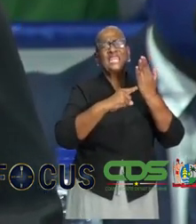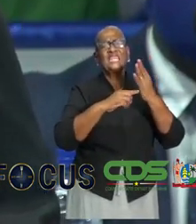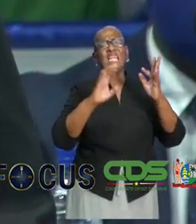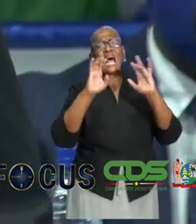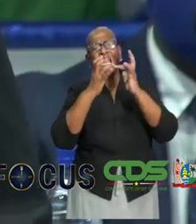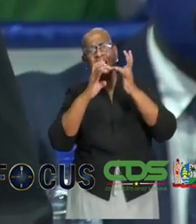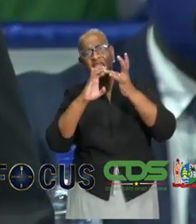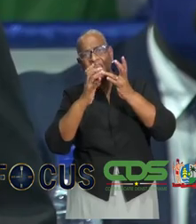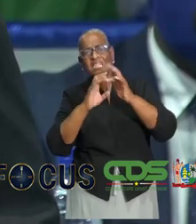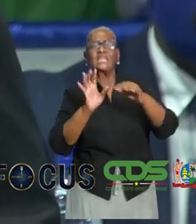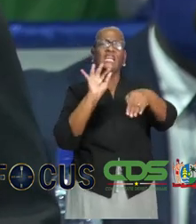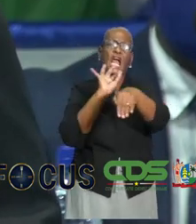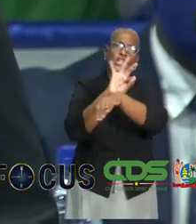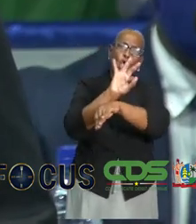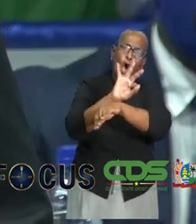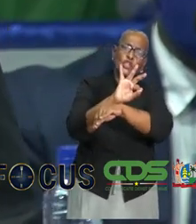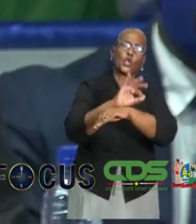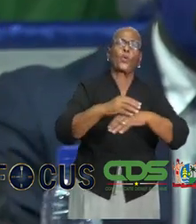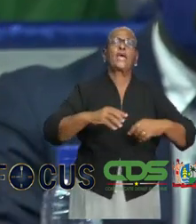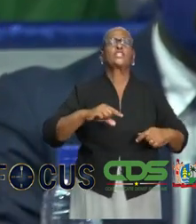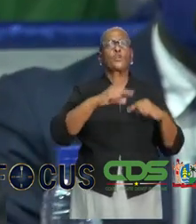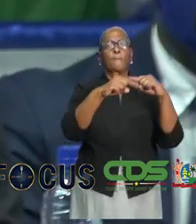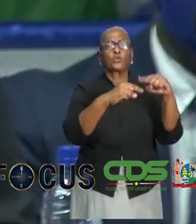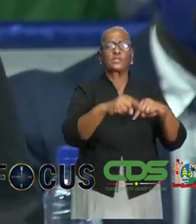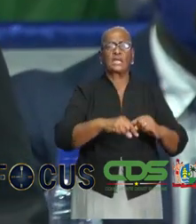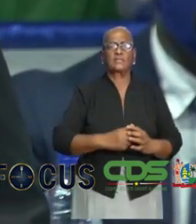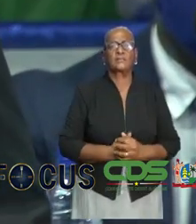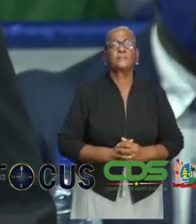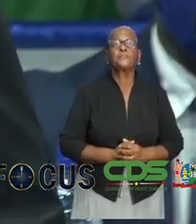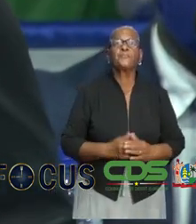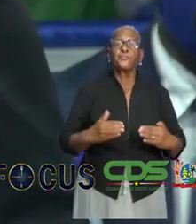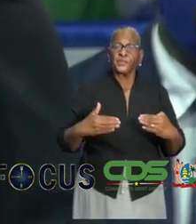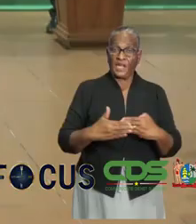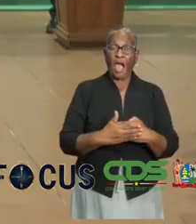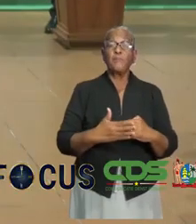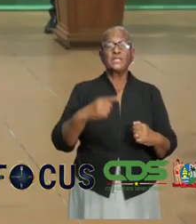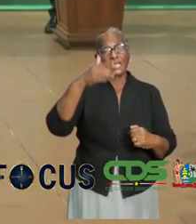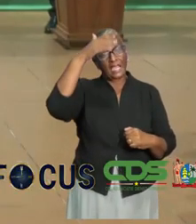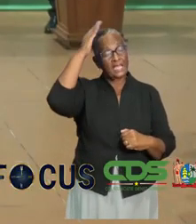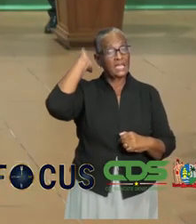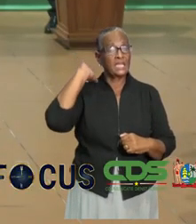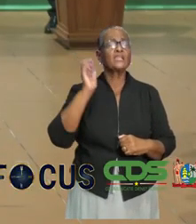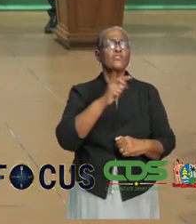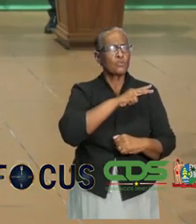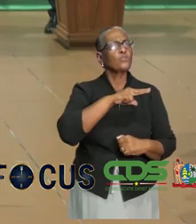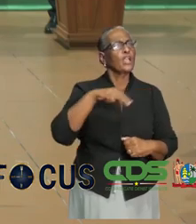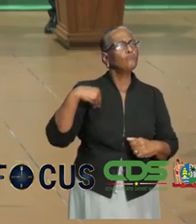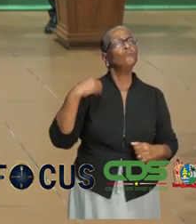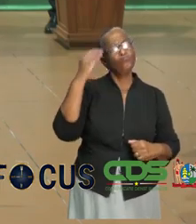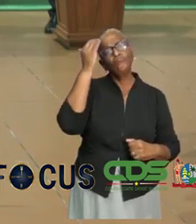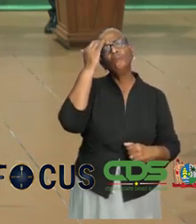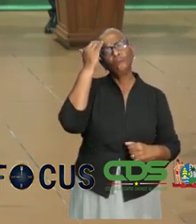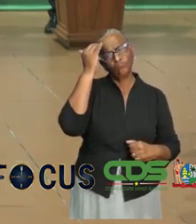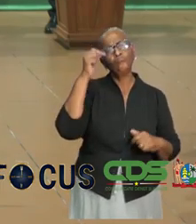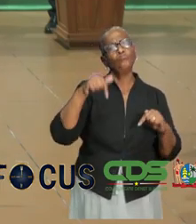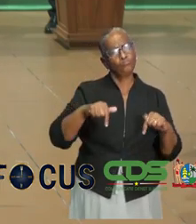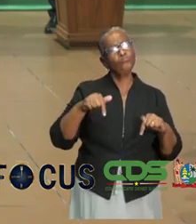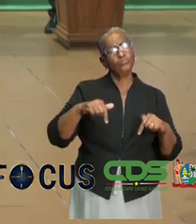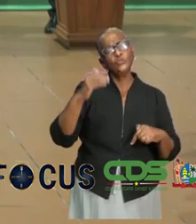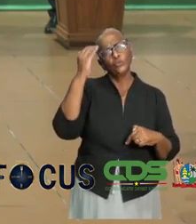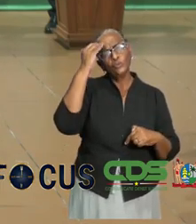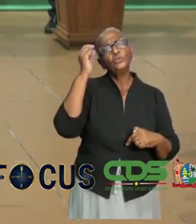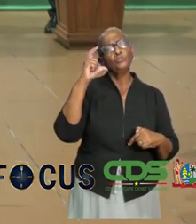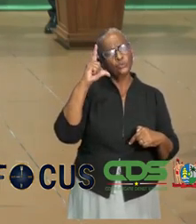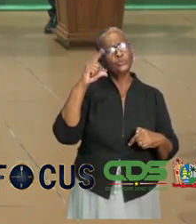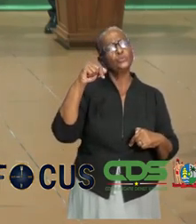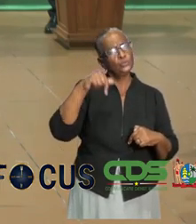digitale onderwijsproces. Dames en heren, wij zijn ons ervan bewust dat velen in